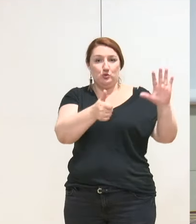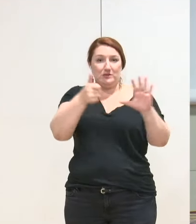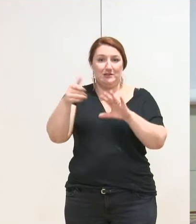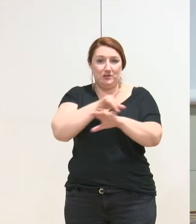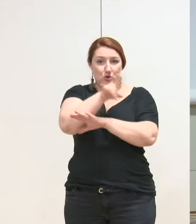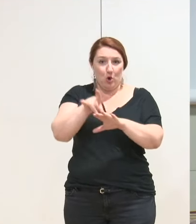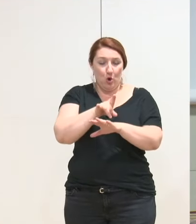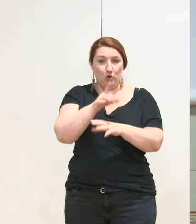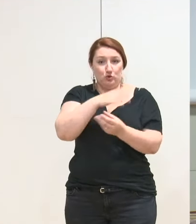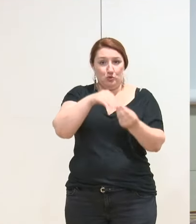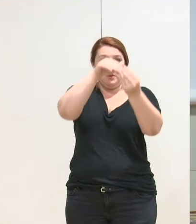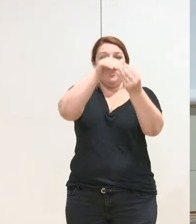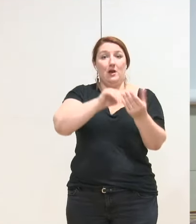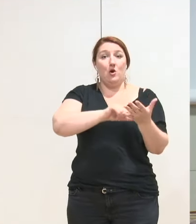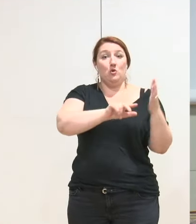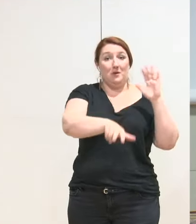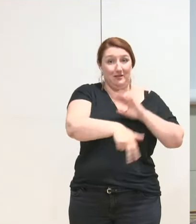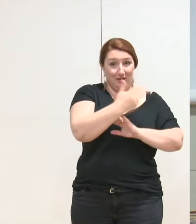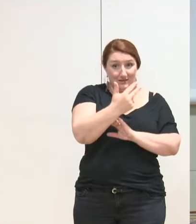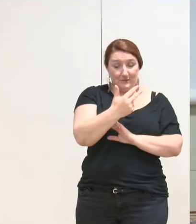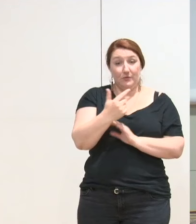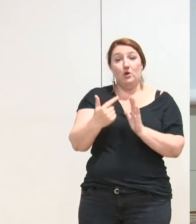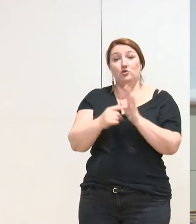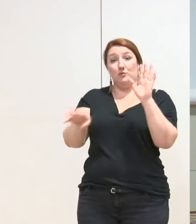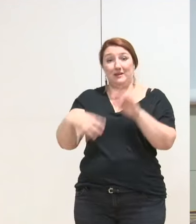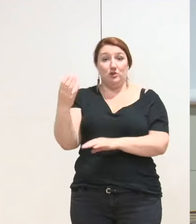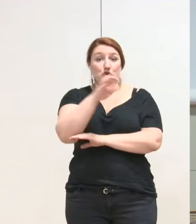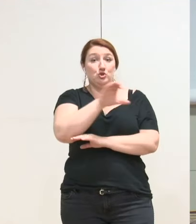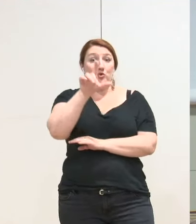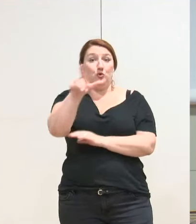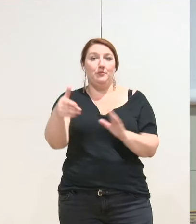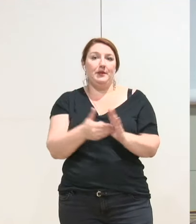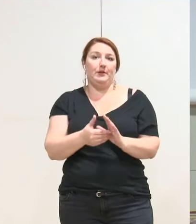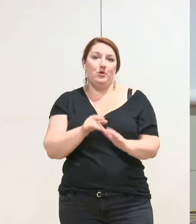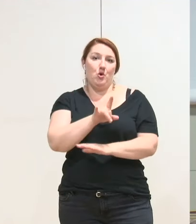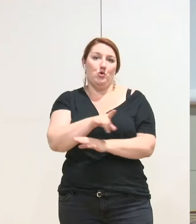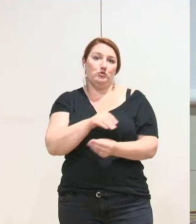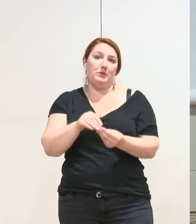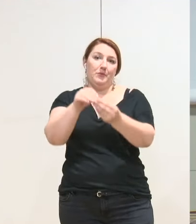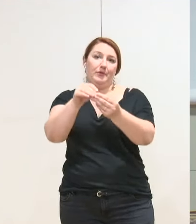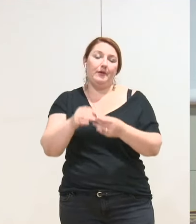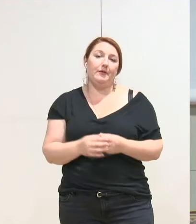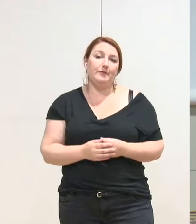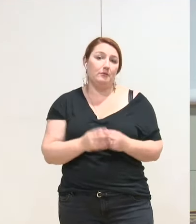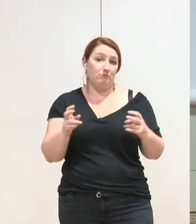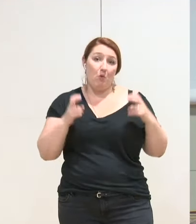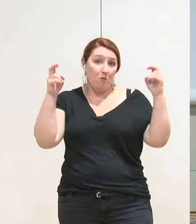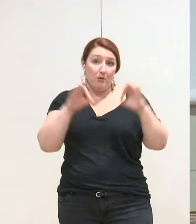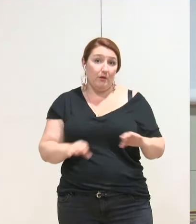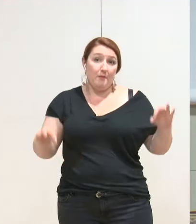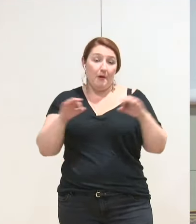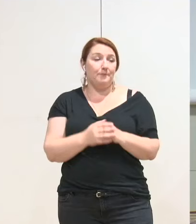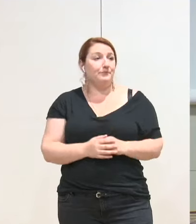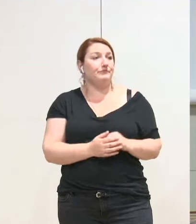pour 102000 7 heures supplémentaires en 2014 donc elles n'ont pas augmenté il nous a parlé de la vie